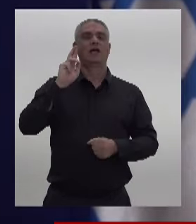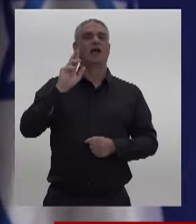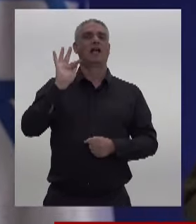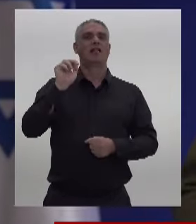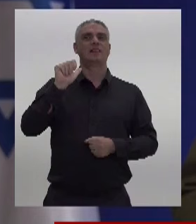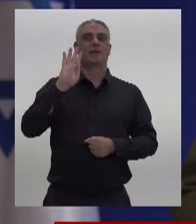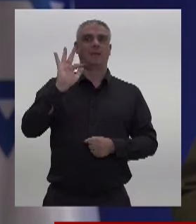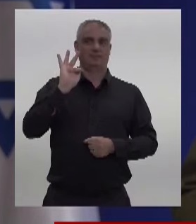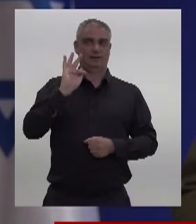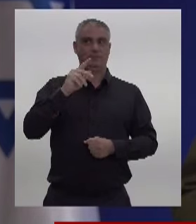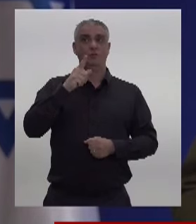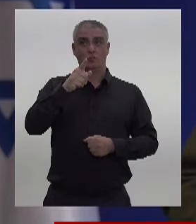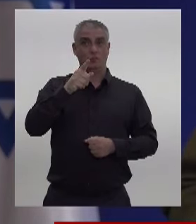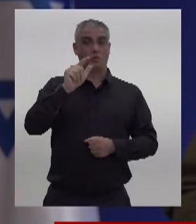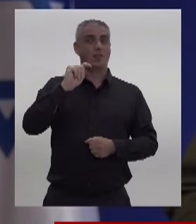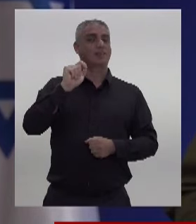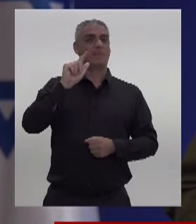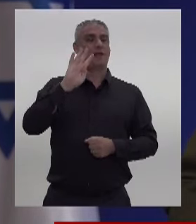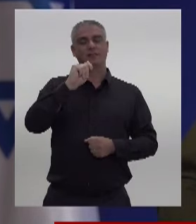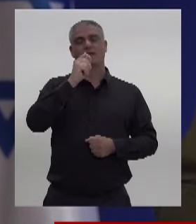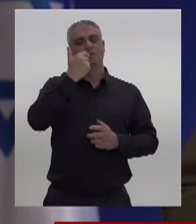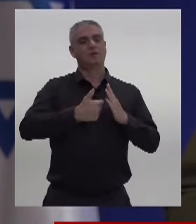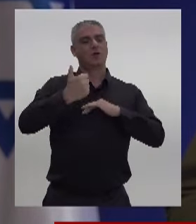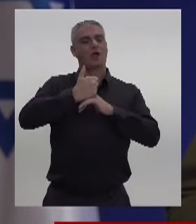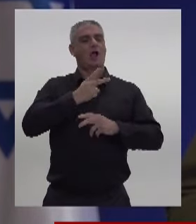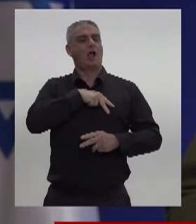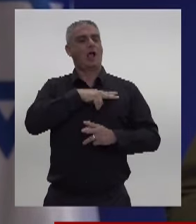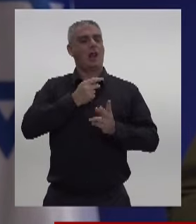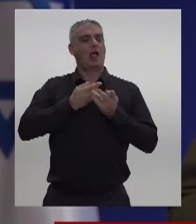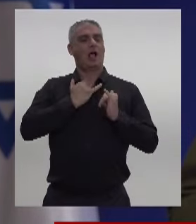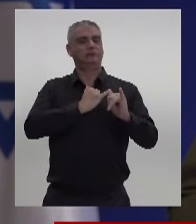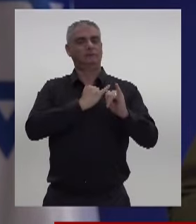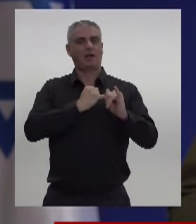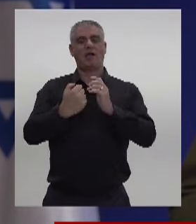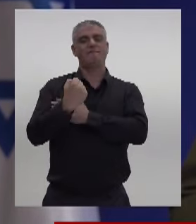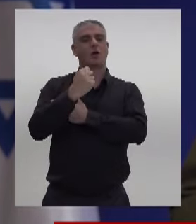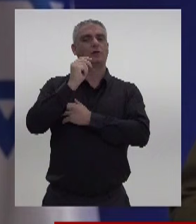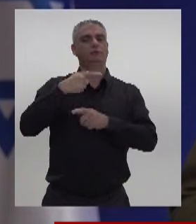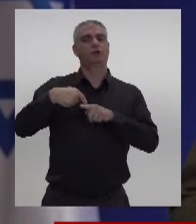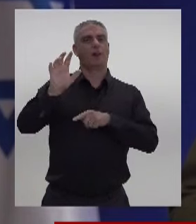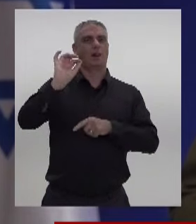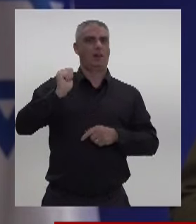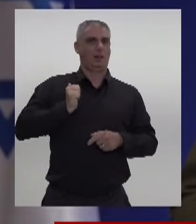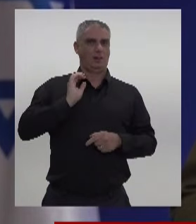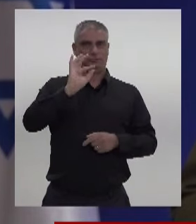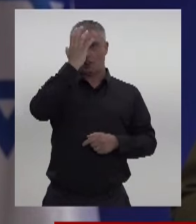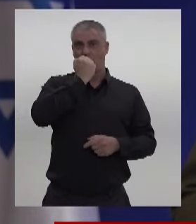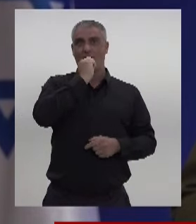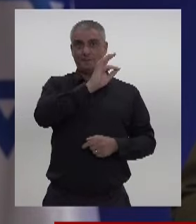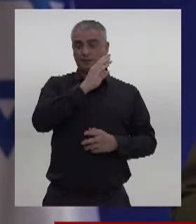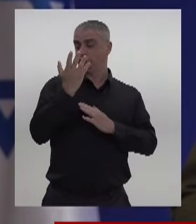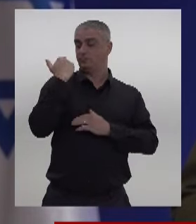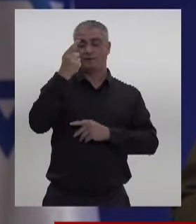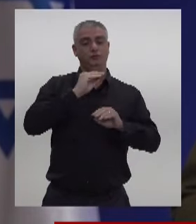תאבת תאבת שימש כראש חיל האספקה וכוח האדם של הזרוע הצבאית של החמס בעבר